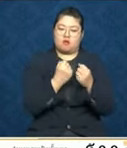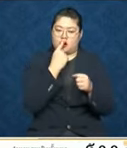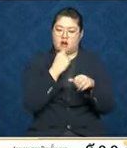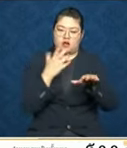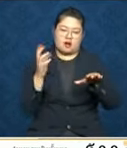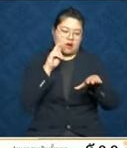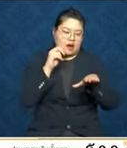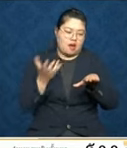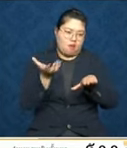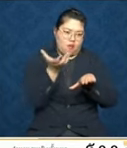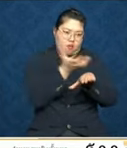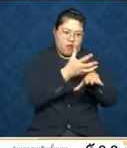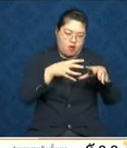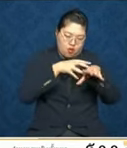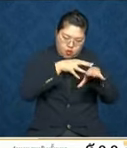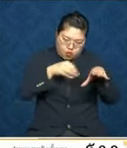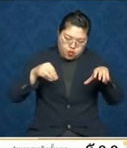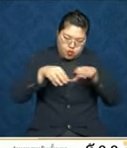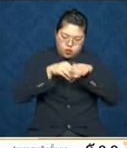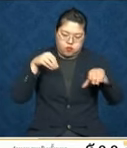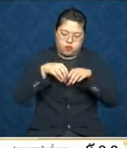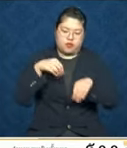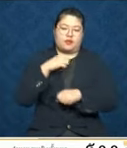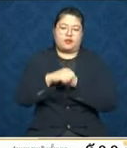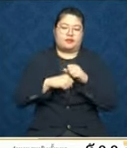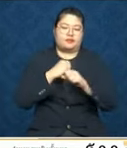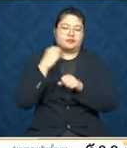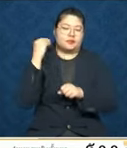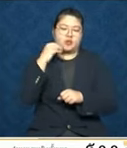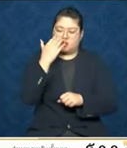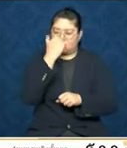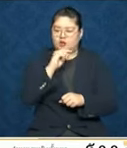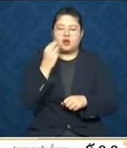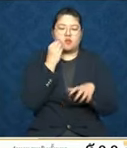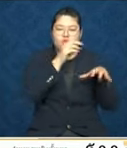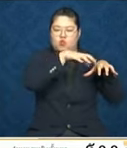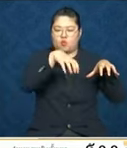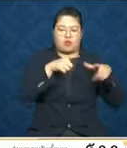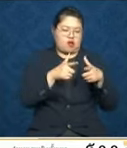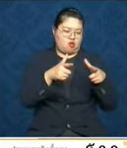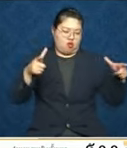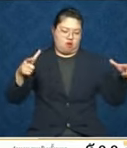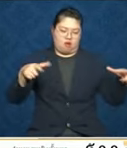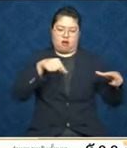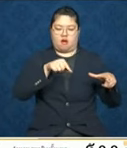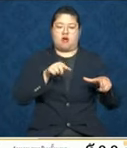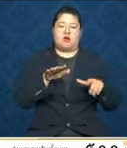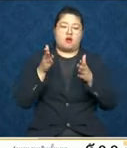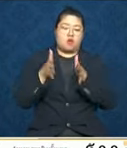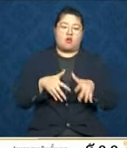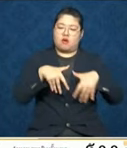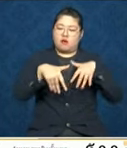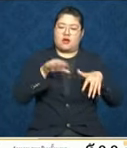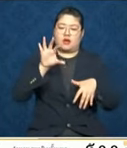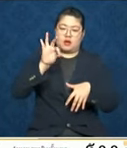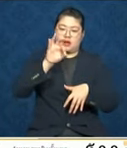เพื่อบรรเทาความเดือดร้อนทุกปีเนื่องจากหมู่บ้านเป็นหมู่บ้านขนาดใหญ่มีประชากร940